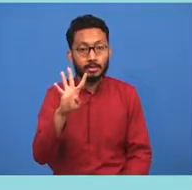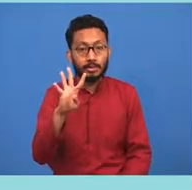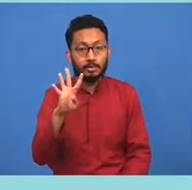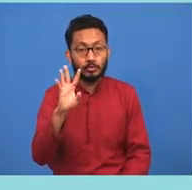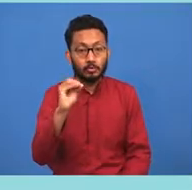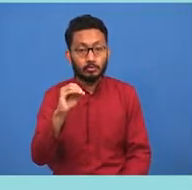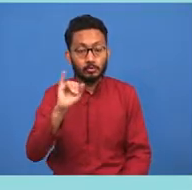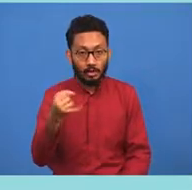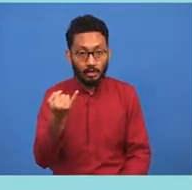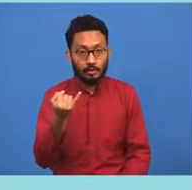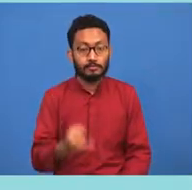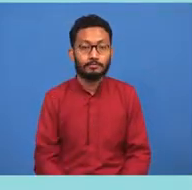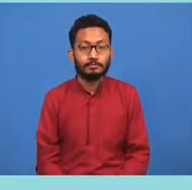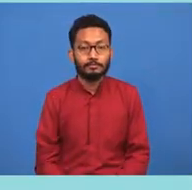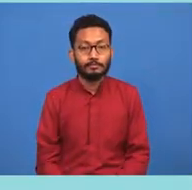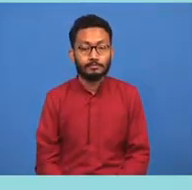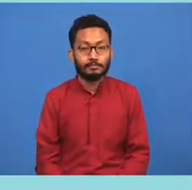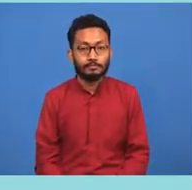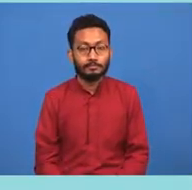5040 joule